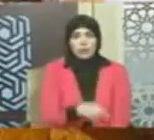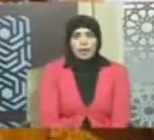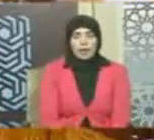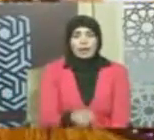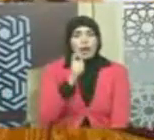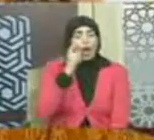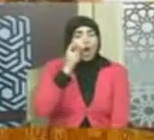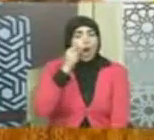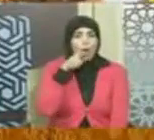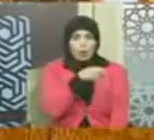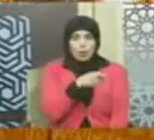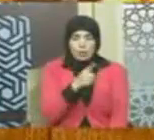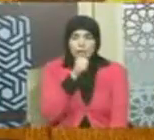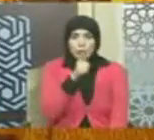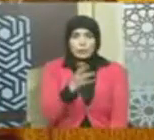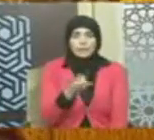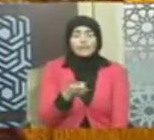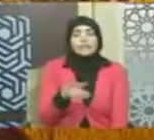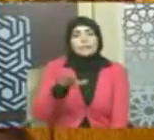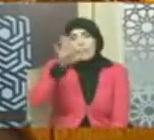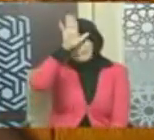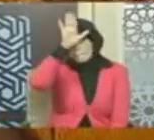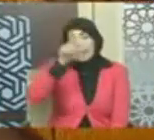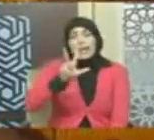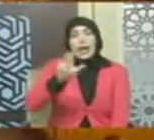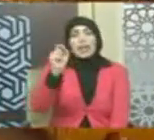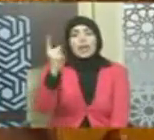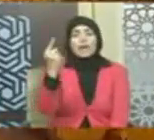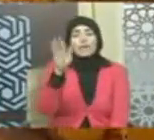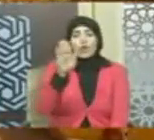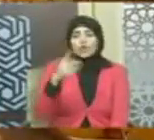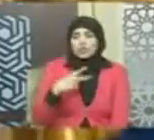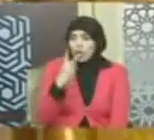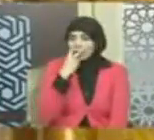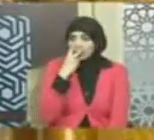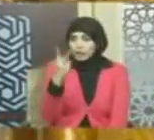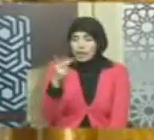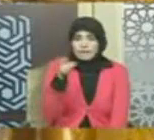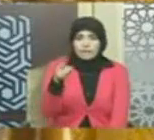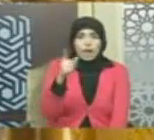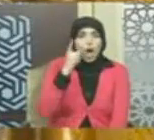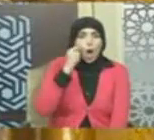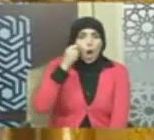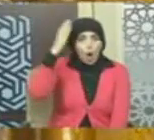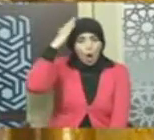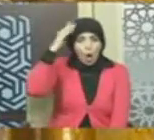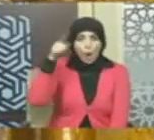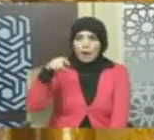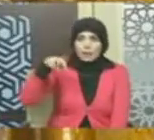وهال صاحب كسرى ملك الفرس، أن رأى عمرا بين الرعية